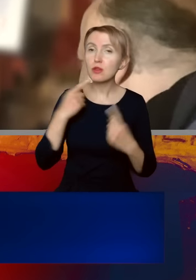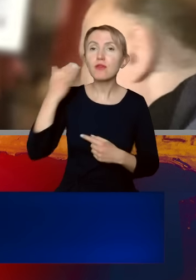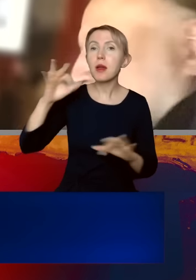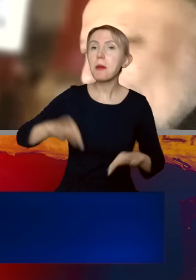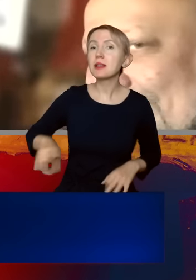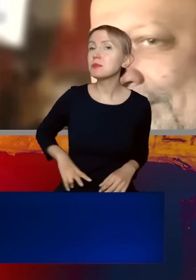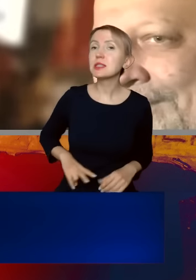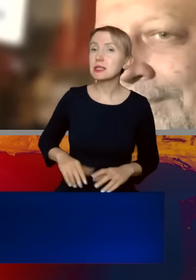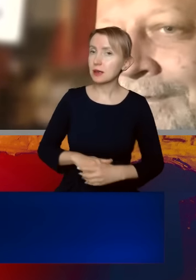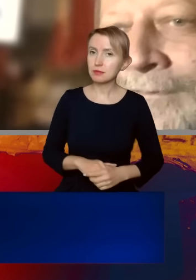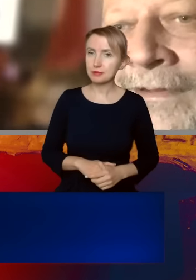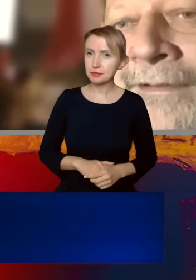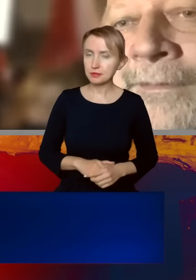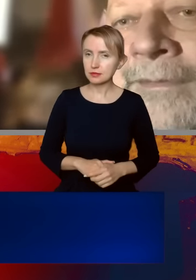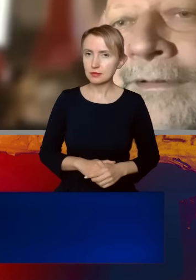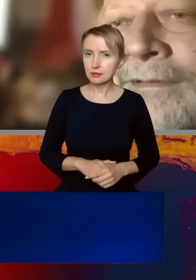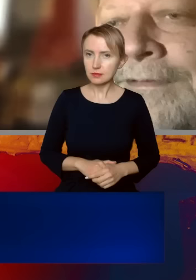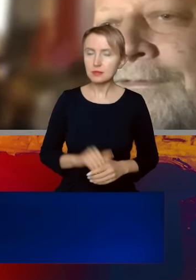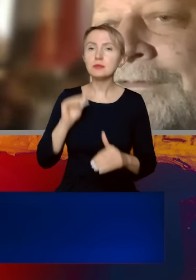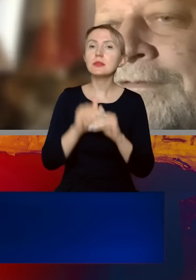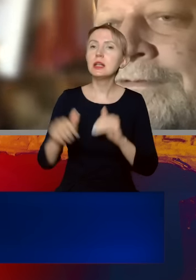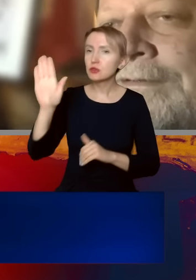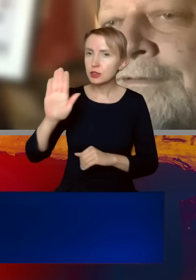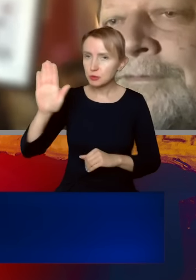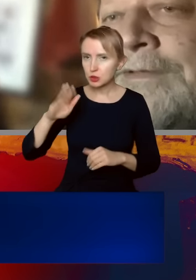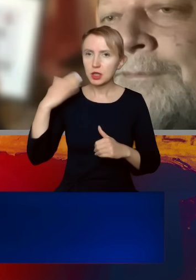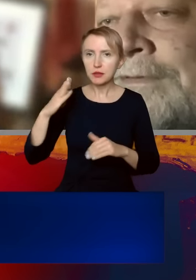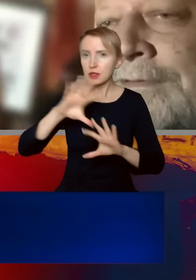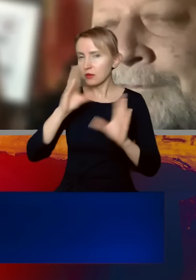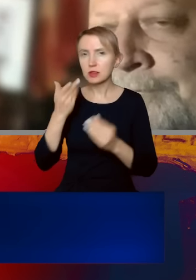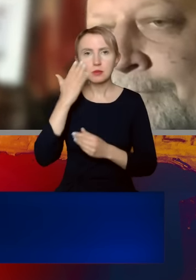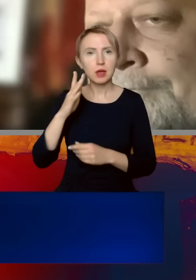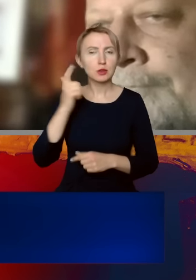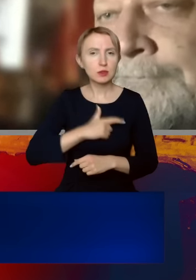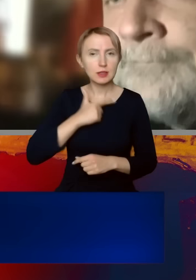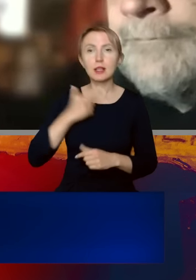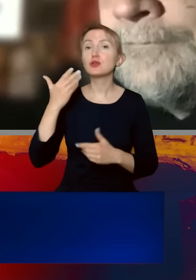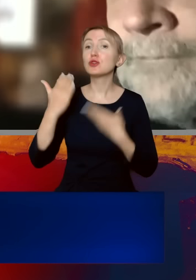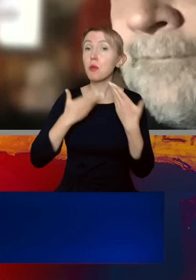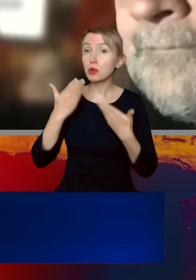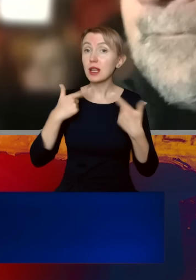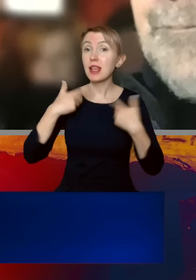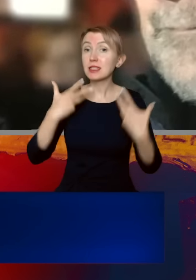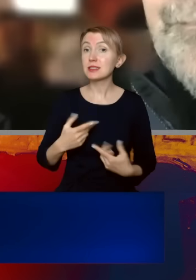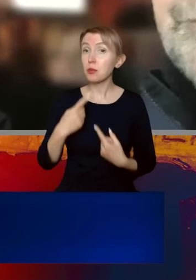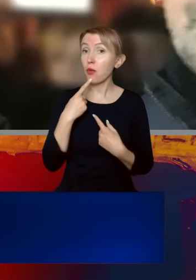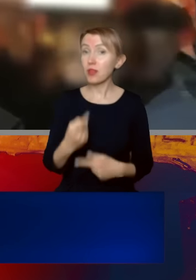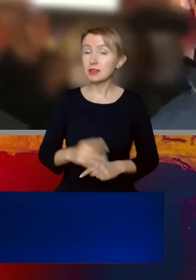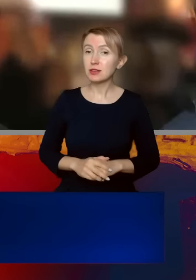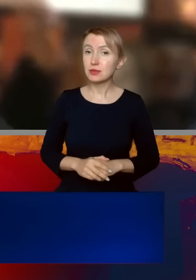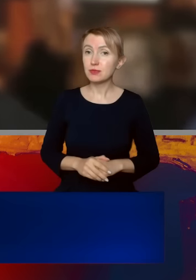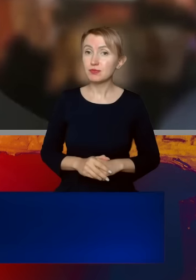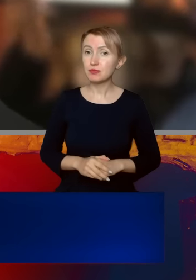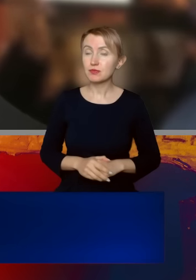minister? Szczęść Boże, witam wszystkich bardzo serdecznie i pozdrawiam. Chciałem powiedzieć, że